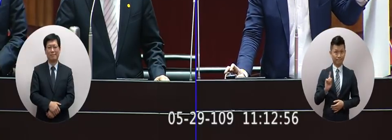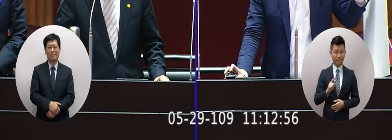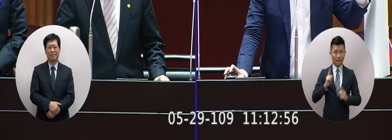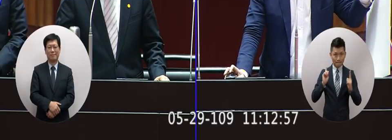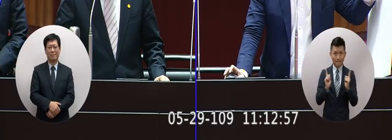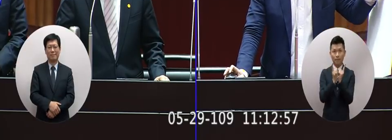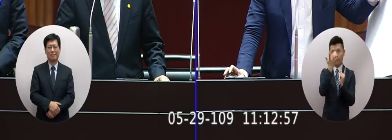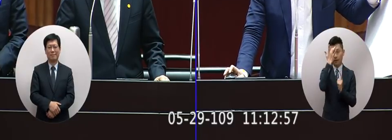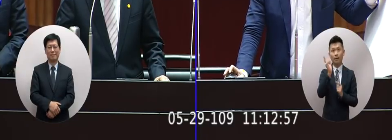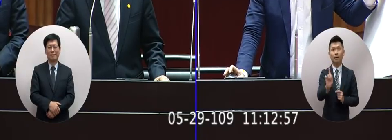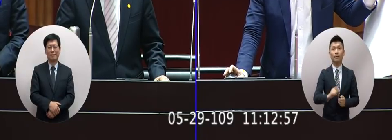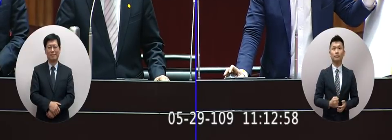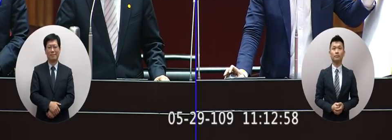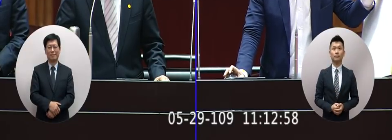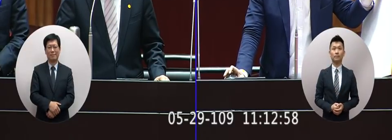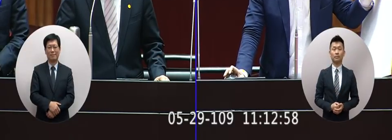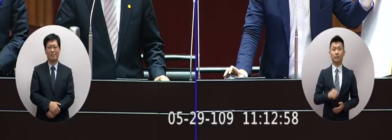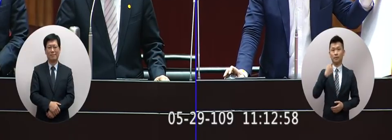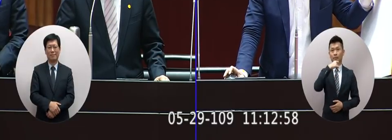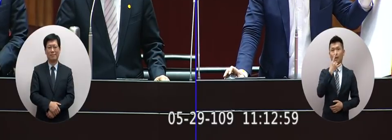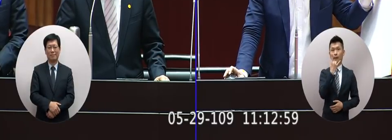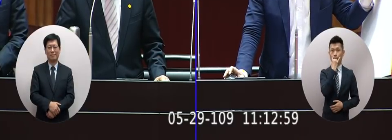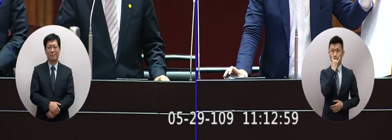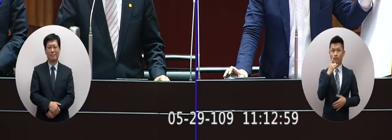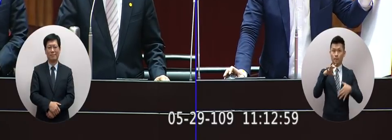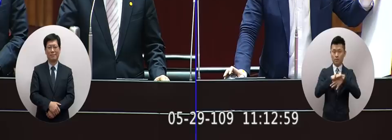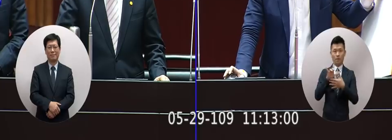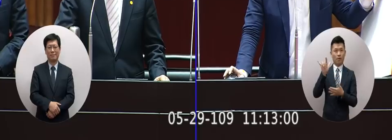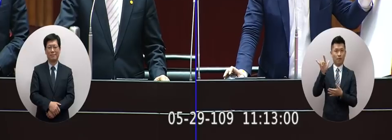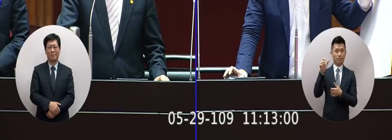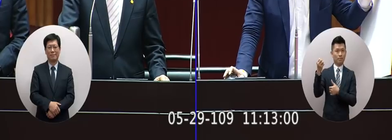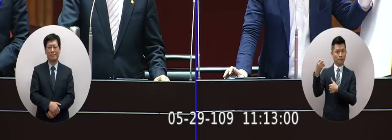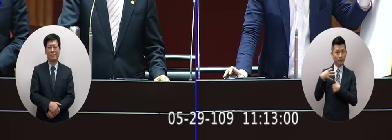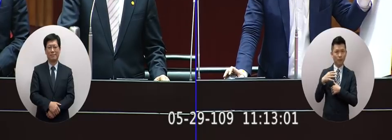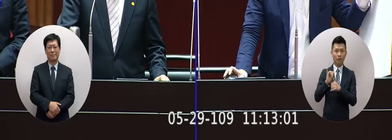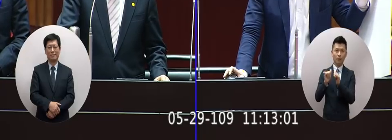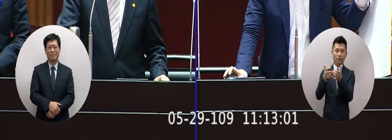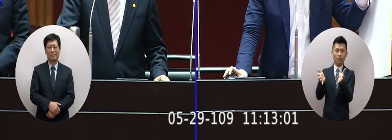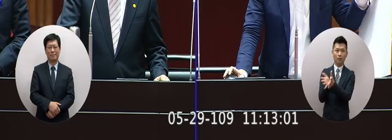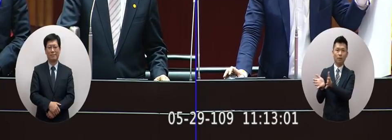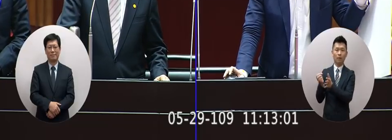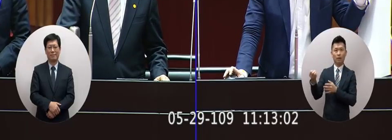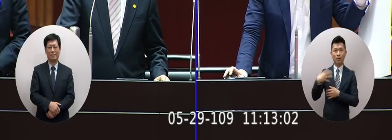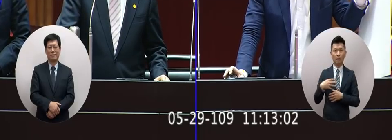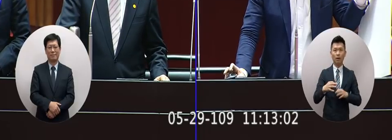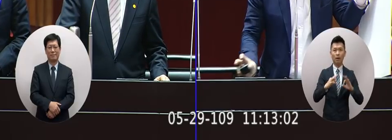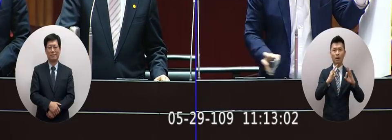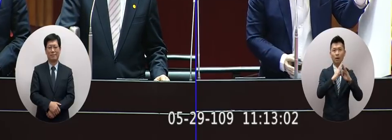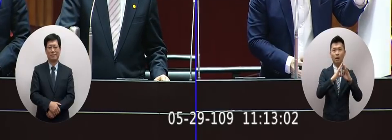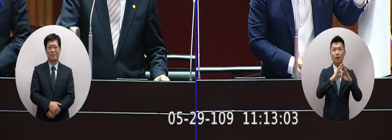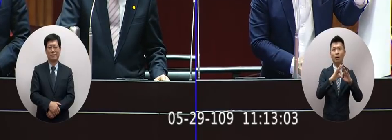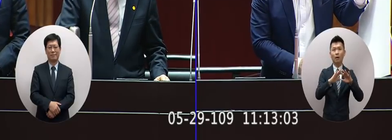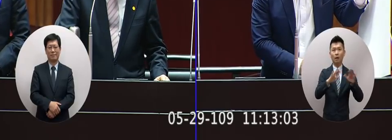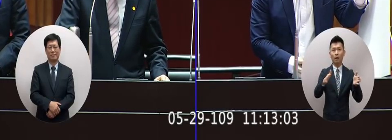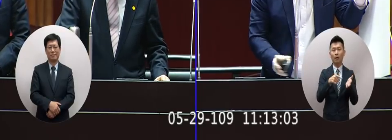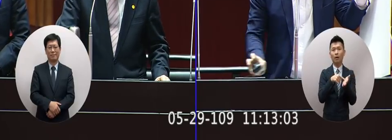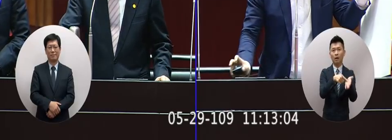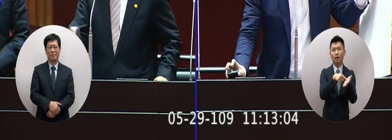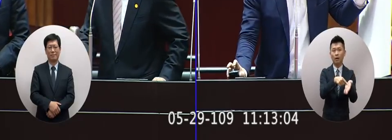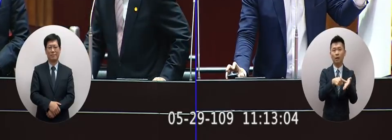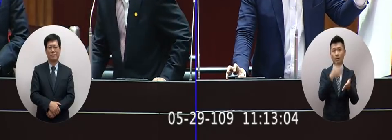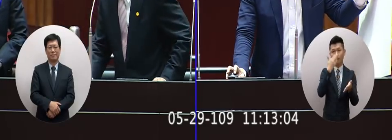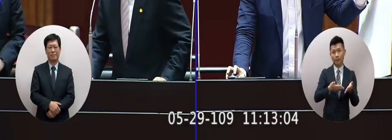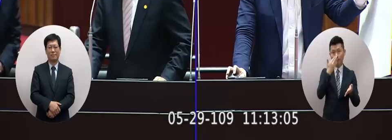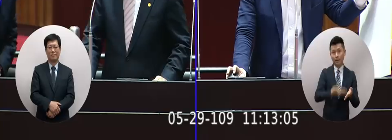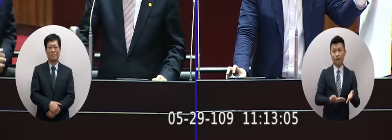拄着一个问题啦，咱一个台语文的这个老师啊吼，甲因的社团讲，竟然开户开半冬啊，无法度开啊。那首先呢，因